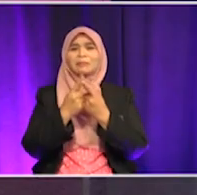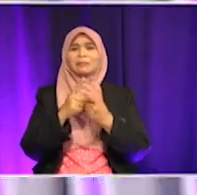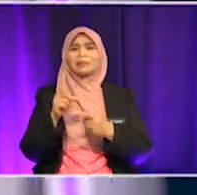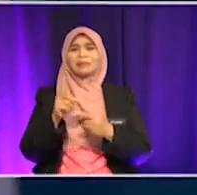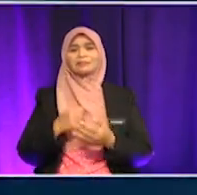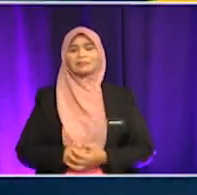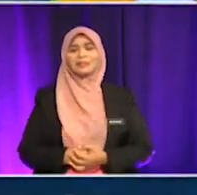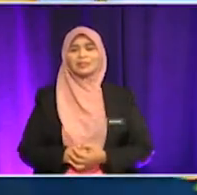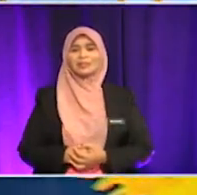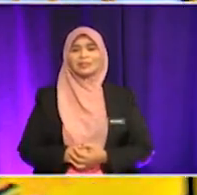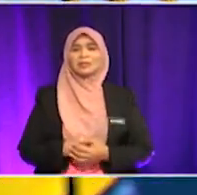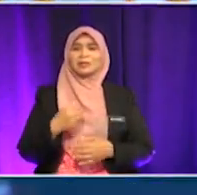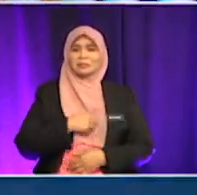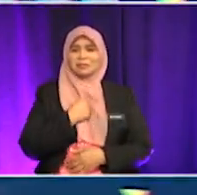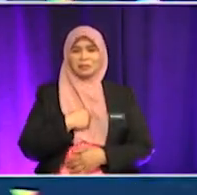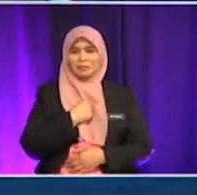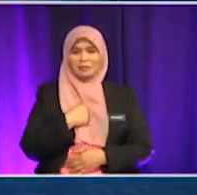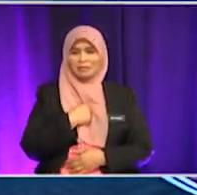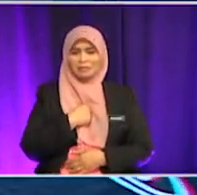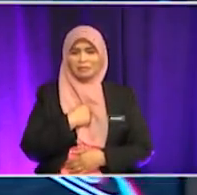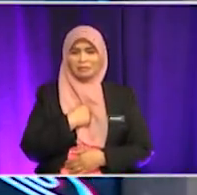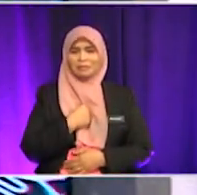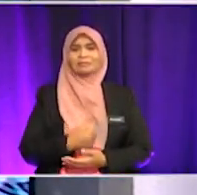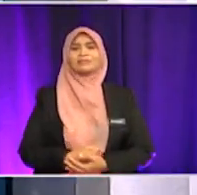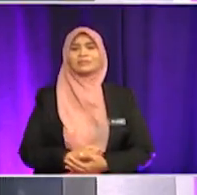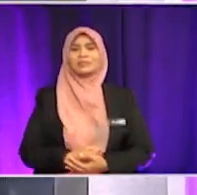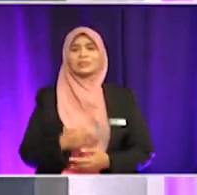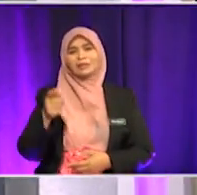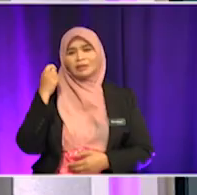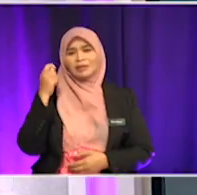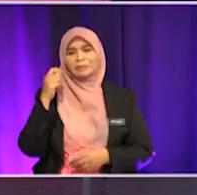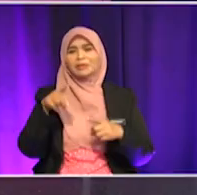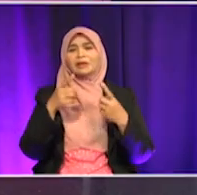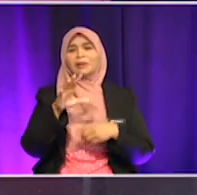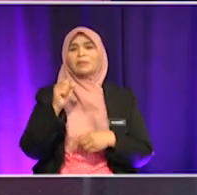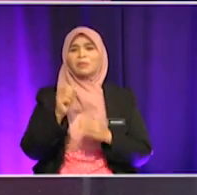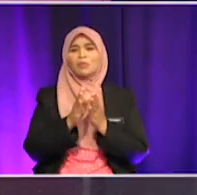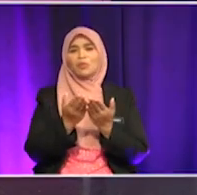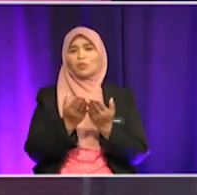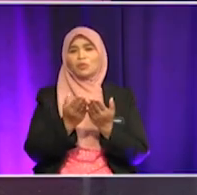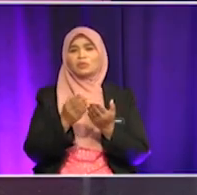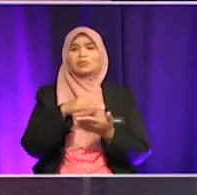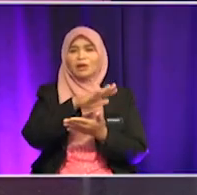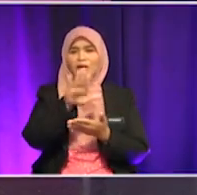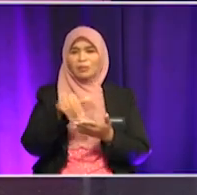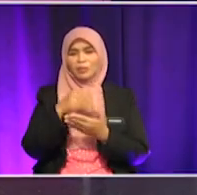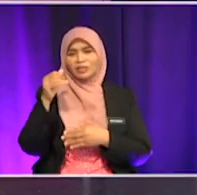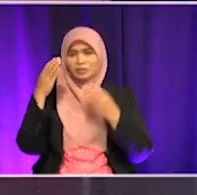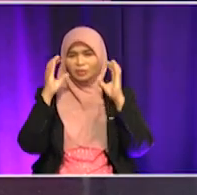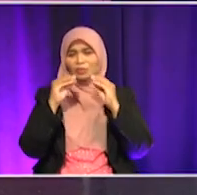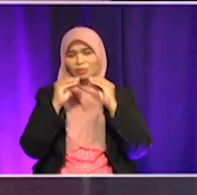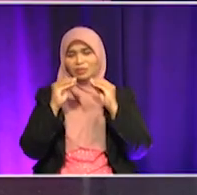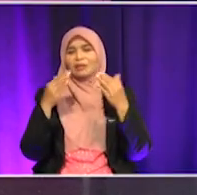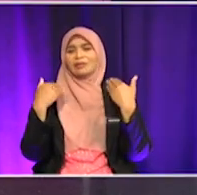cikgu Irfan ni? Ah, minta maaf, cikgu. Irfan pergi mana? Tadi Irfan pergi ambil buku nota ni. Yeah. Semua cikgu ajar semua dalam ni, cikgu. Okey, tarik nafas